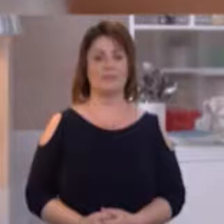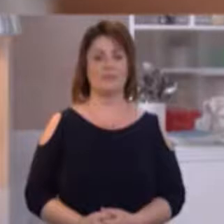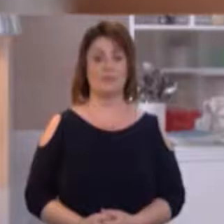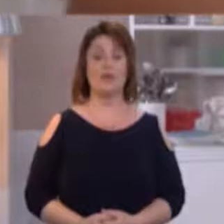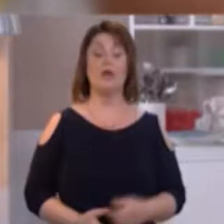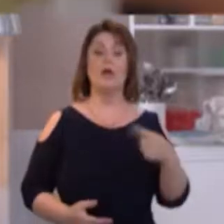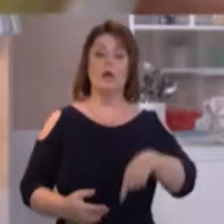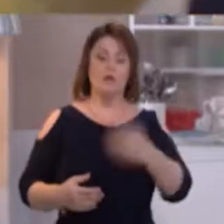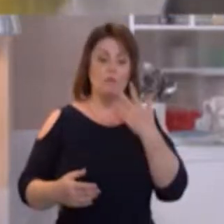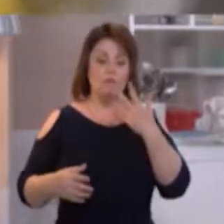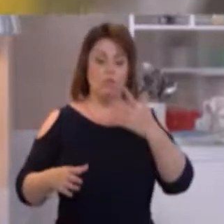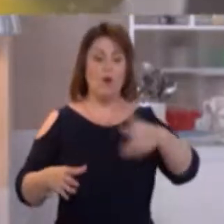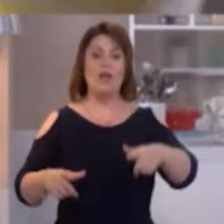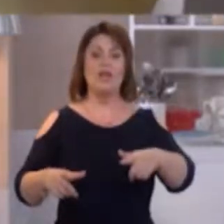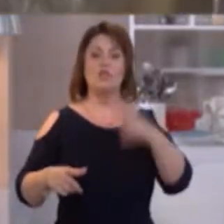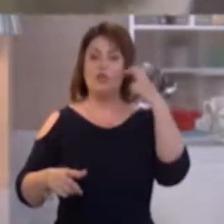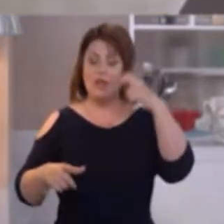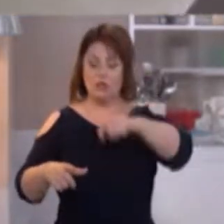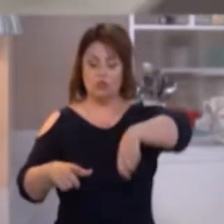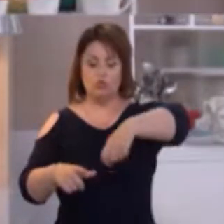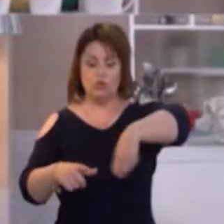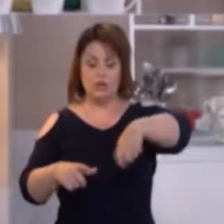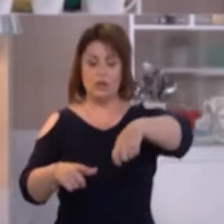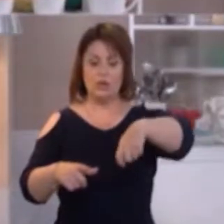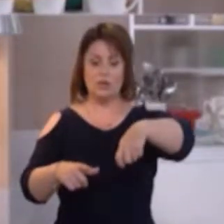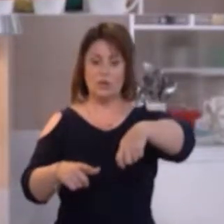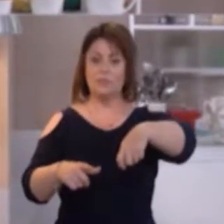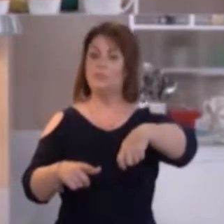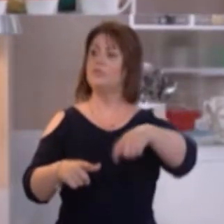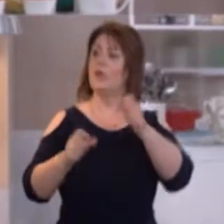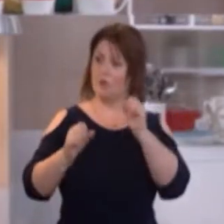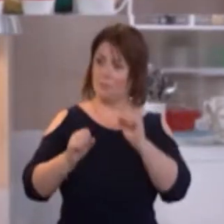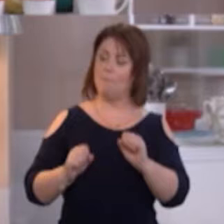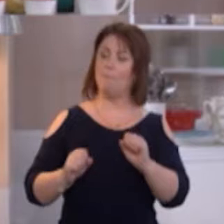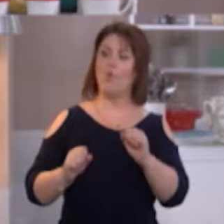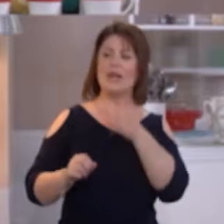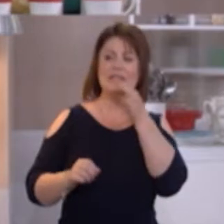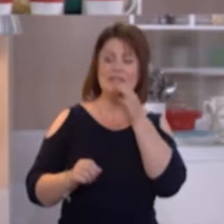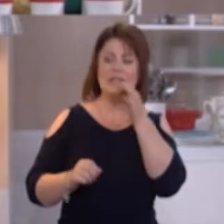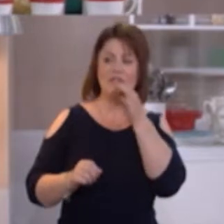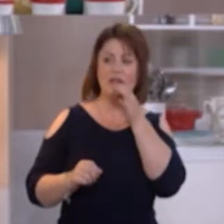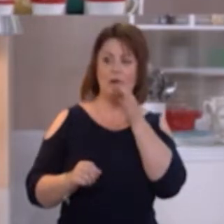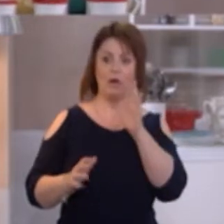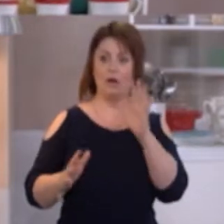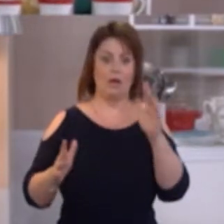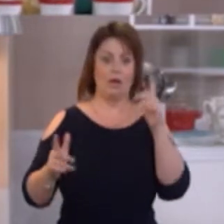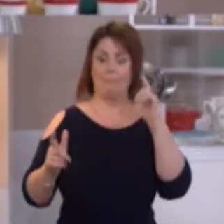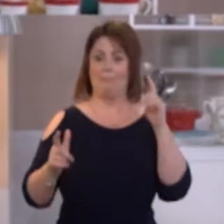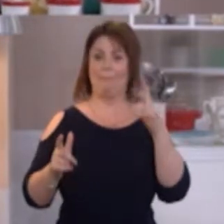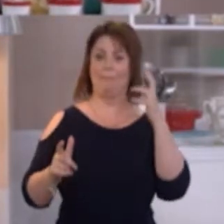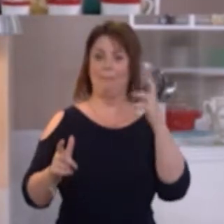Nel frattempo, sai, potremmo girare un pochino al ciliegie. Che... Potremmo, la leggo come un... Niente, tutto